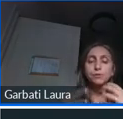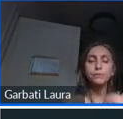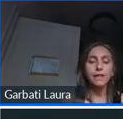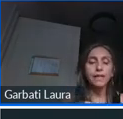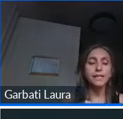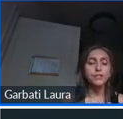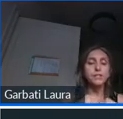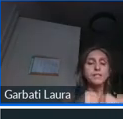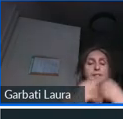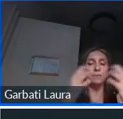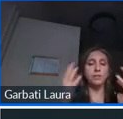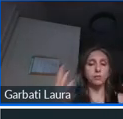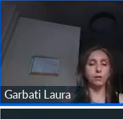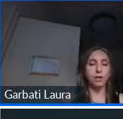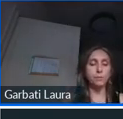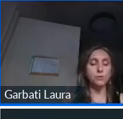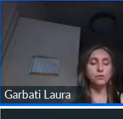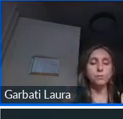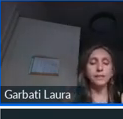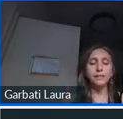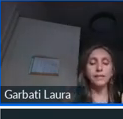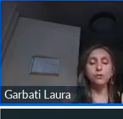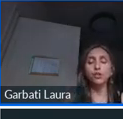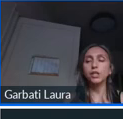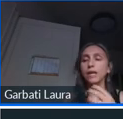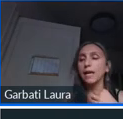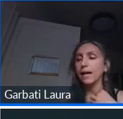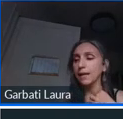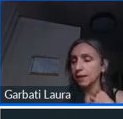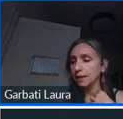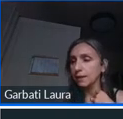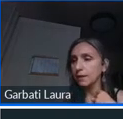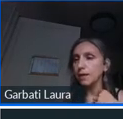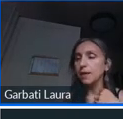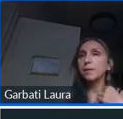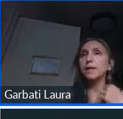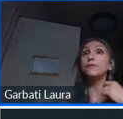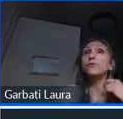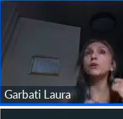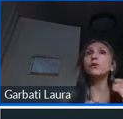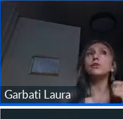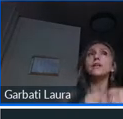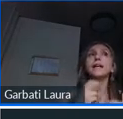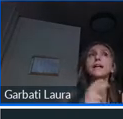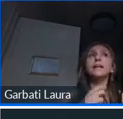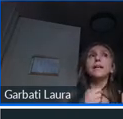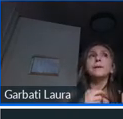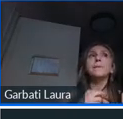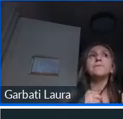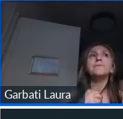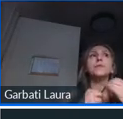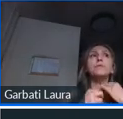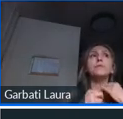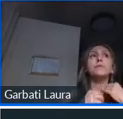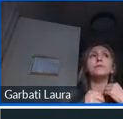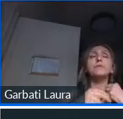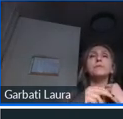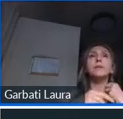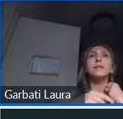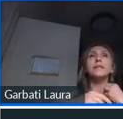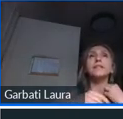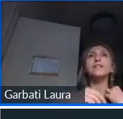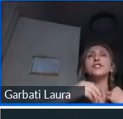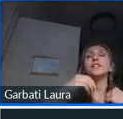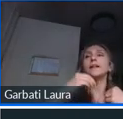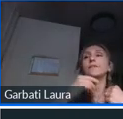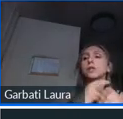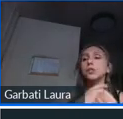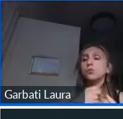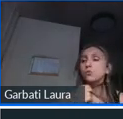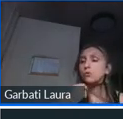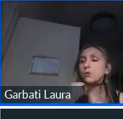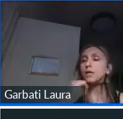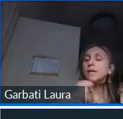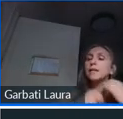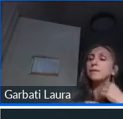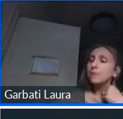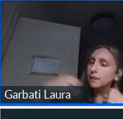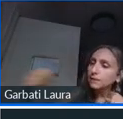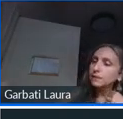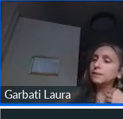Perché io posso fare la licenza migliore, posso mettere lo share alike, perché voglio che anche chi ci lavora